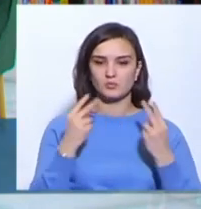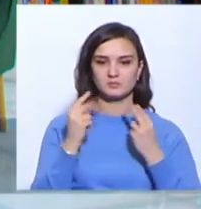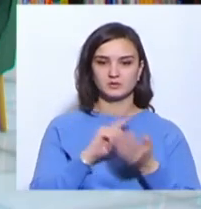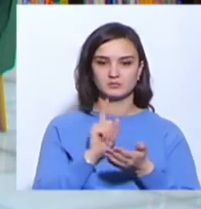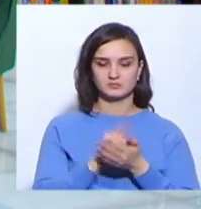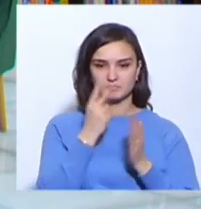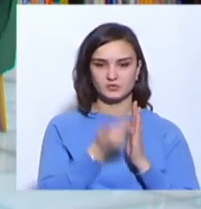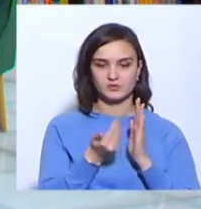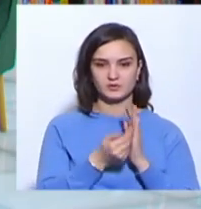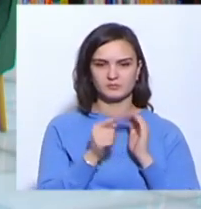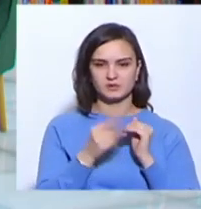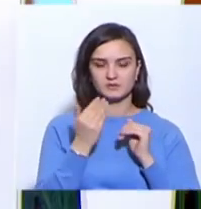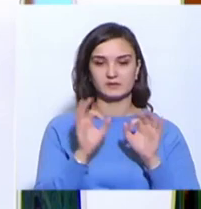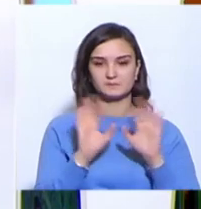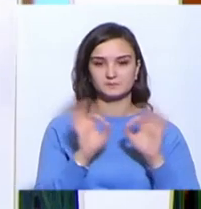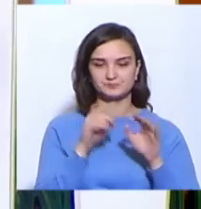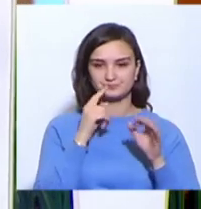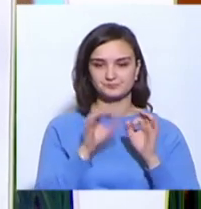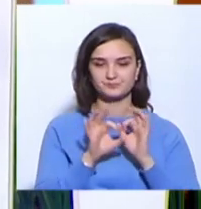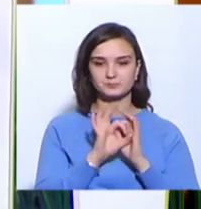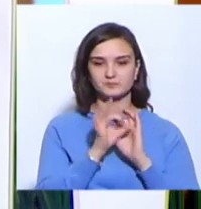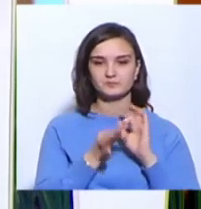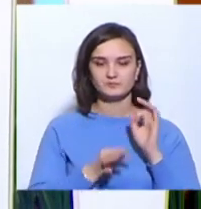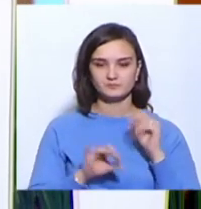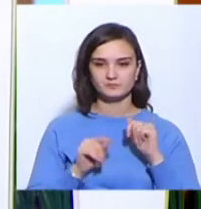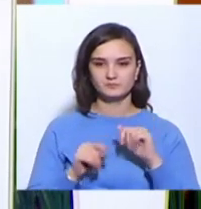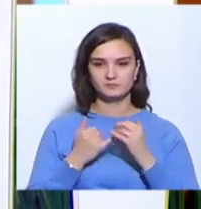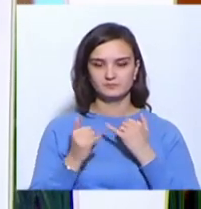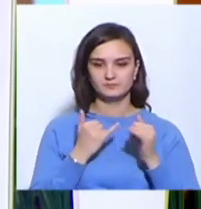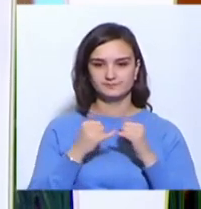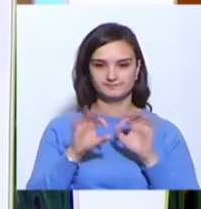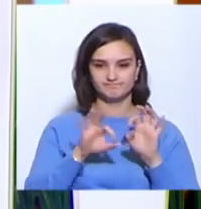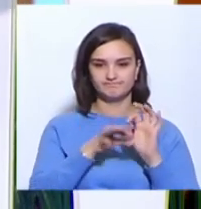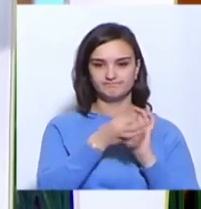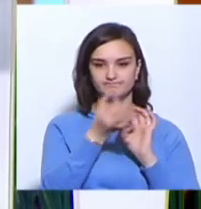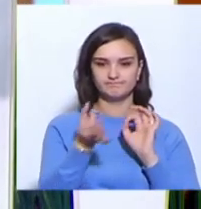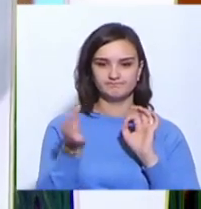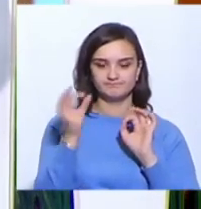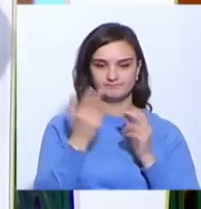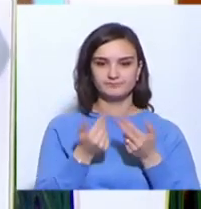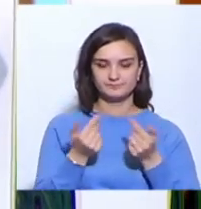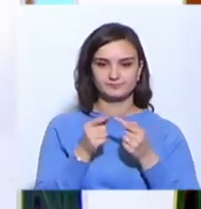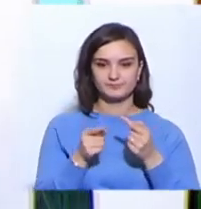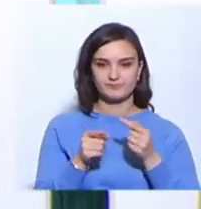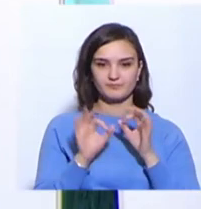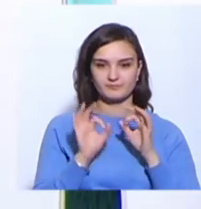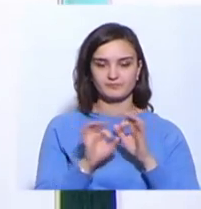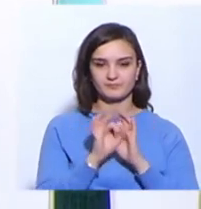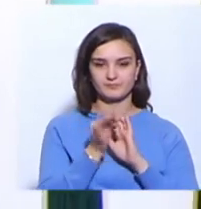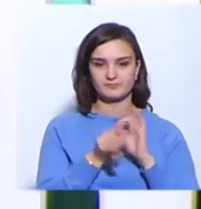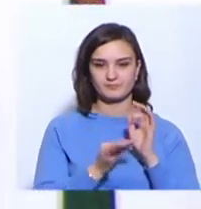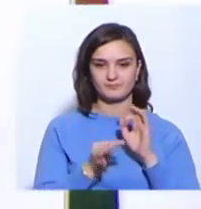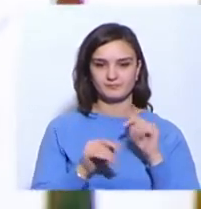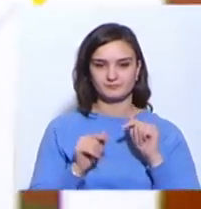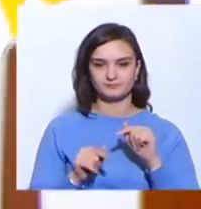აუცილებლად ვაჩვენებ. თქვენ ბრძანებდით ცხვილი ნაწლავის. აი ეს რაც ყვითელია ხომ ასია? სწორი ნაწლავის. მოდი